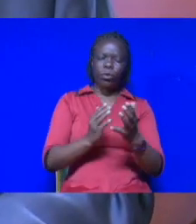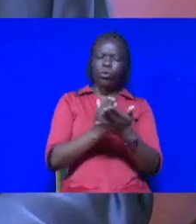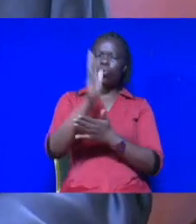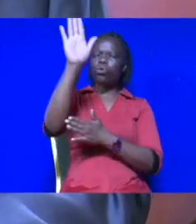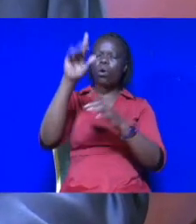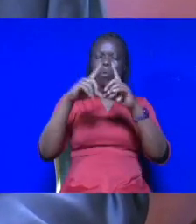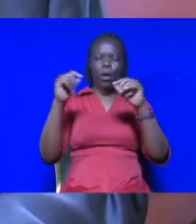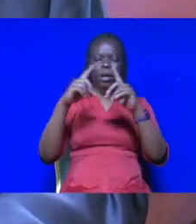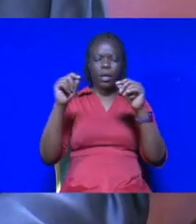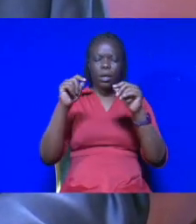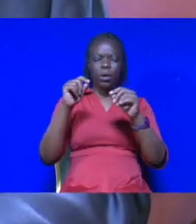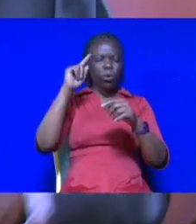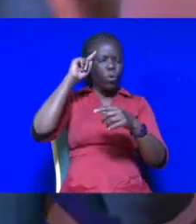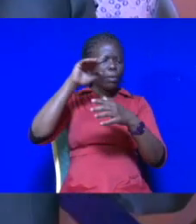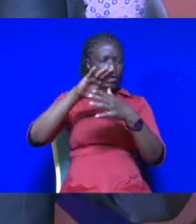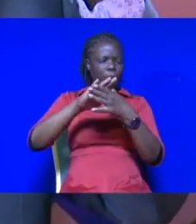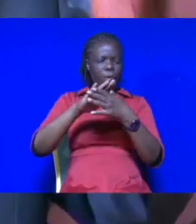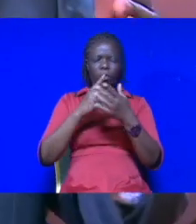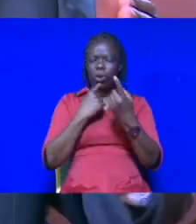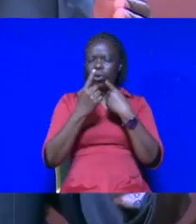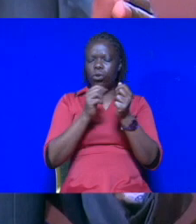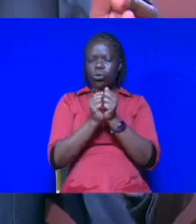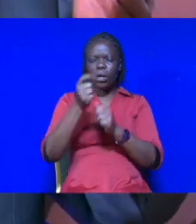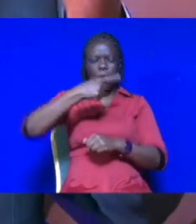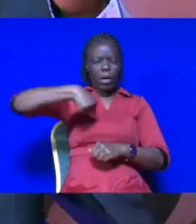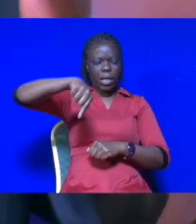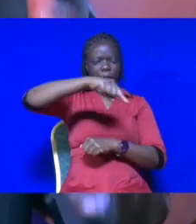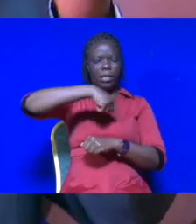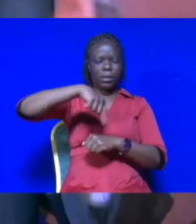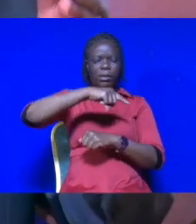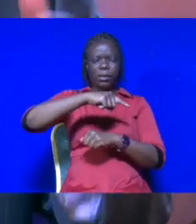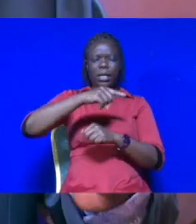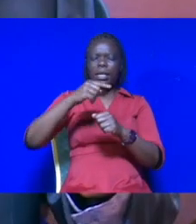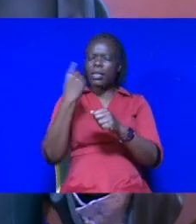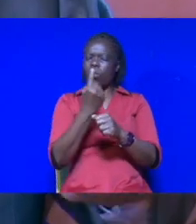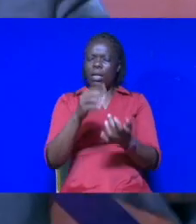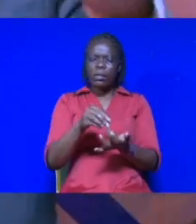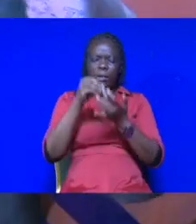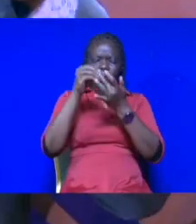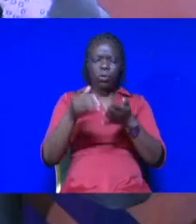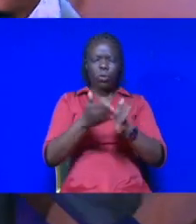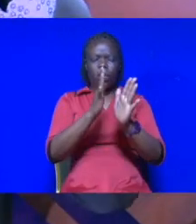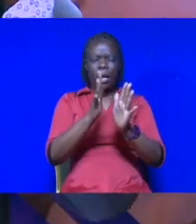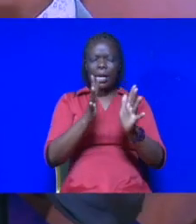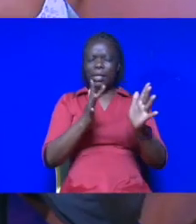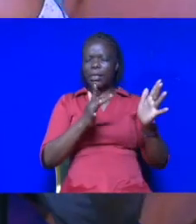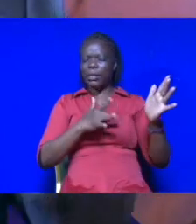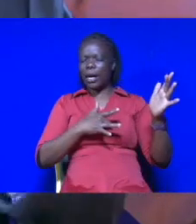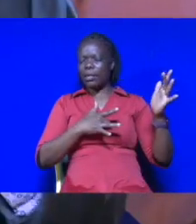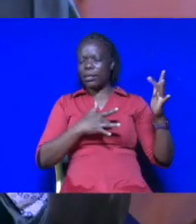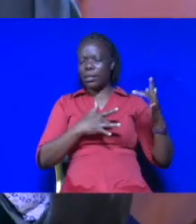lako. Tunaamini utazungumza nasi kwa namna ya pekee na utagusa